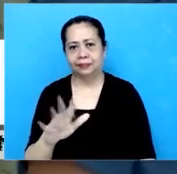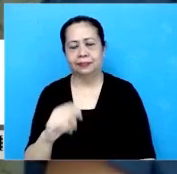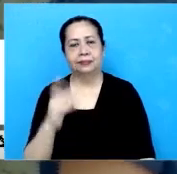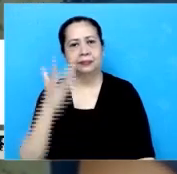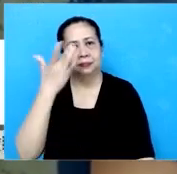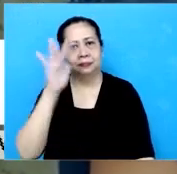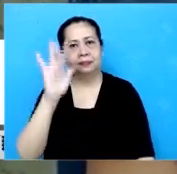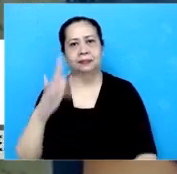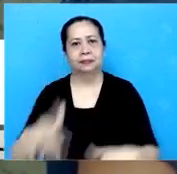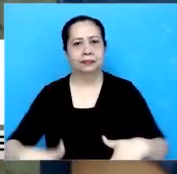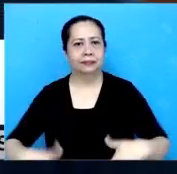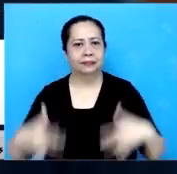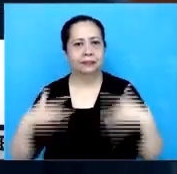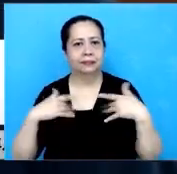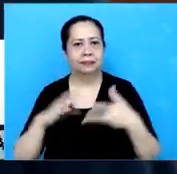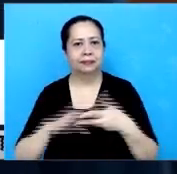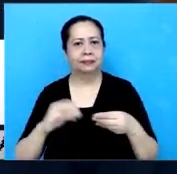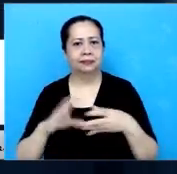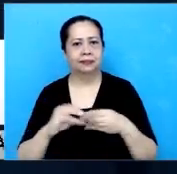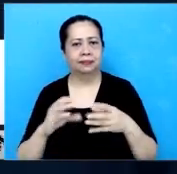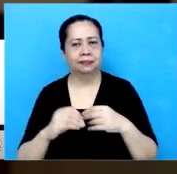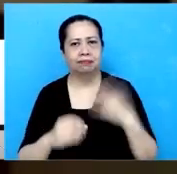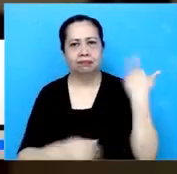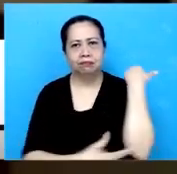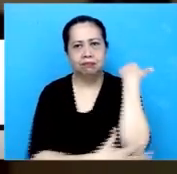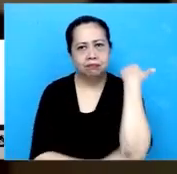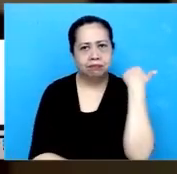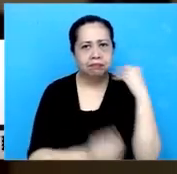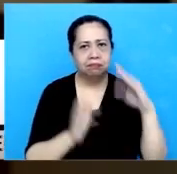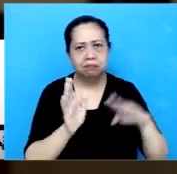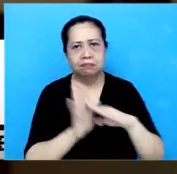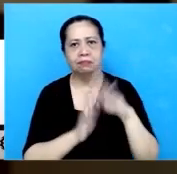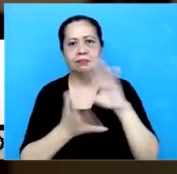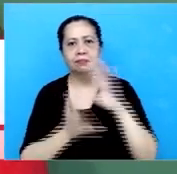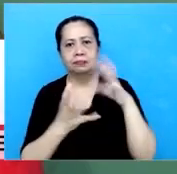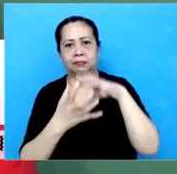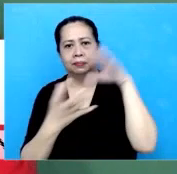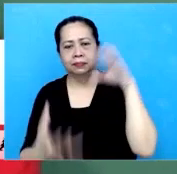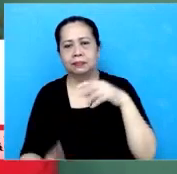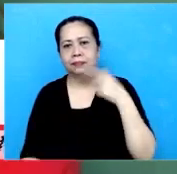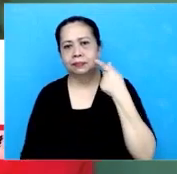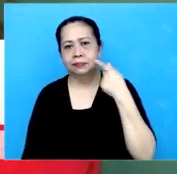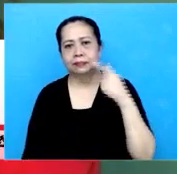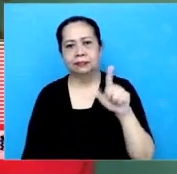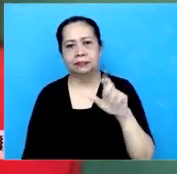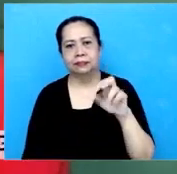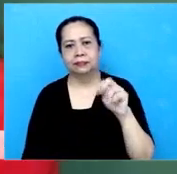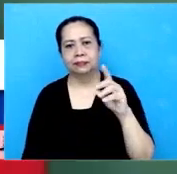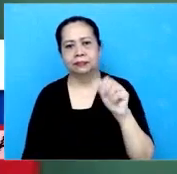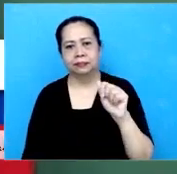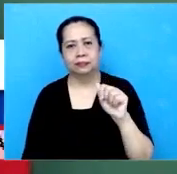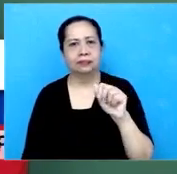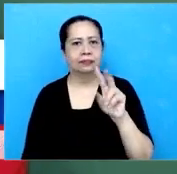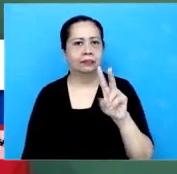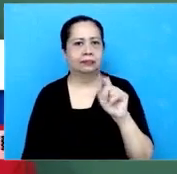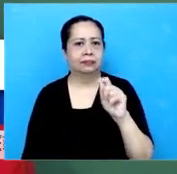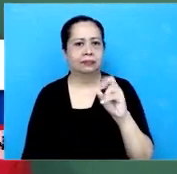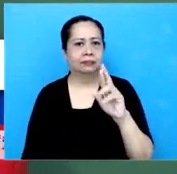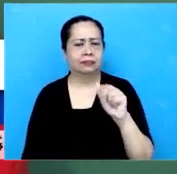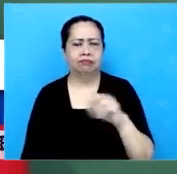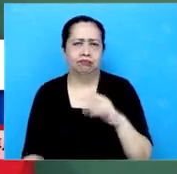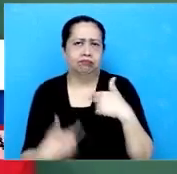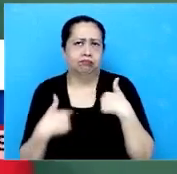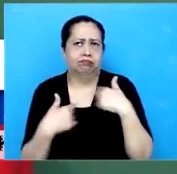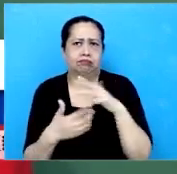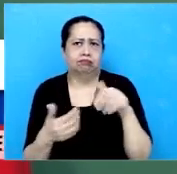Life, na kwento sa Rags to Riches CEO na si Glenda Victorio. Ako naman, lahat ng blessings,